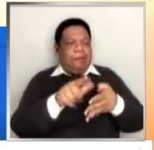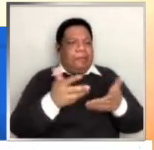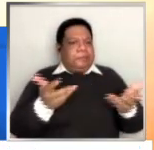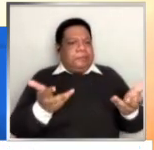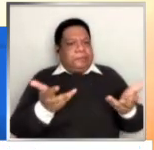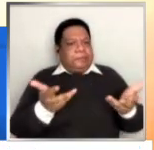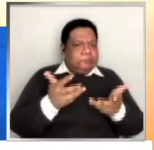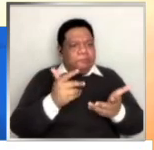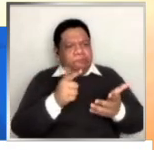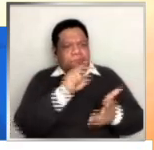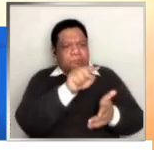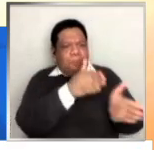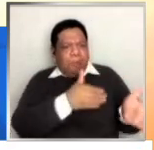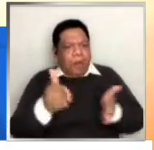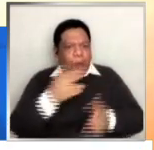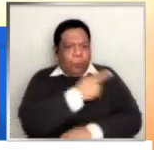Almora?